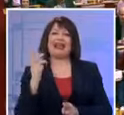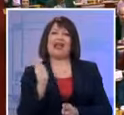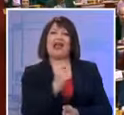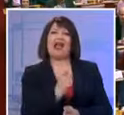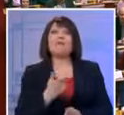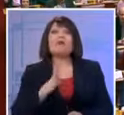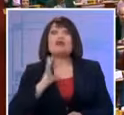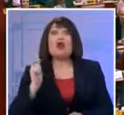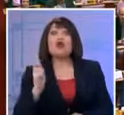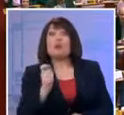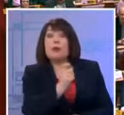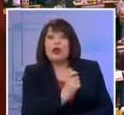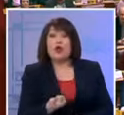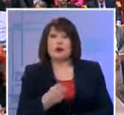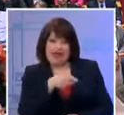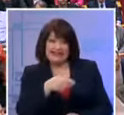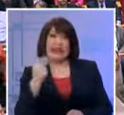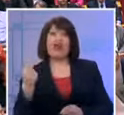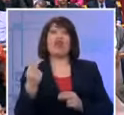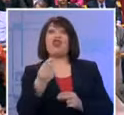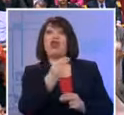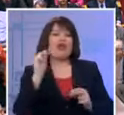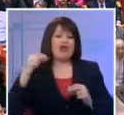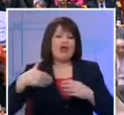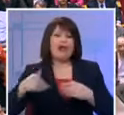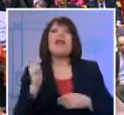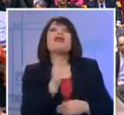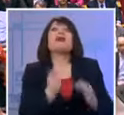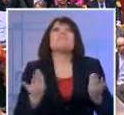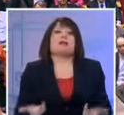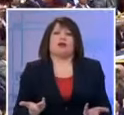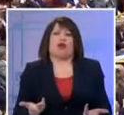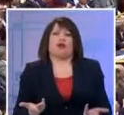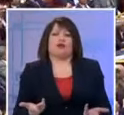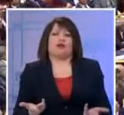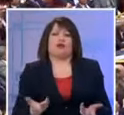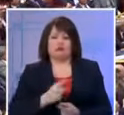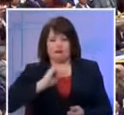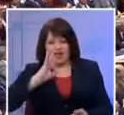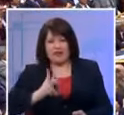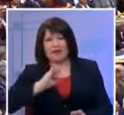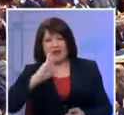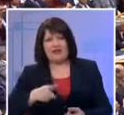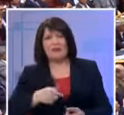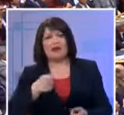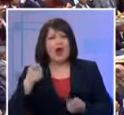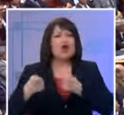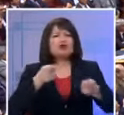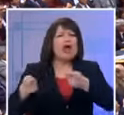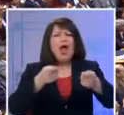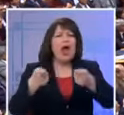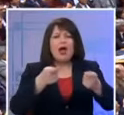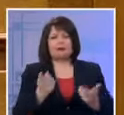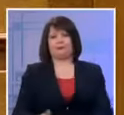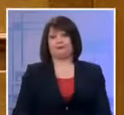τον κόσμο, κύριε Τσίπρα. Εσείς τάζετε τα πάντα και δεν πληρώνετε τον κόσμο. Αυξάνετε αντίθετα κάθε μέρα τις ληξιπρόθεσμες.